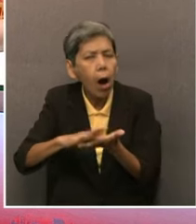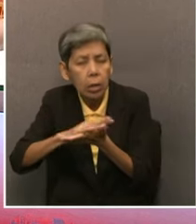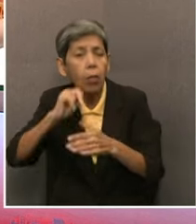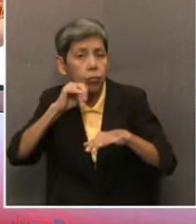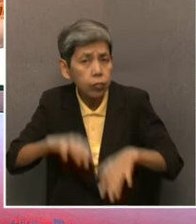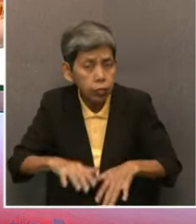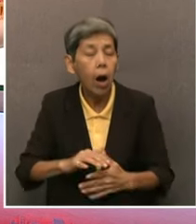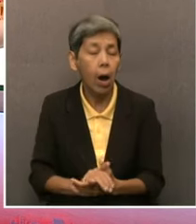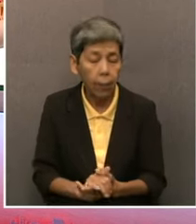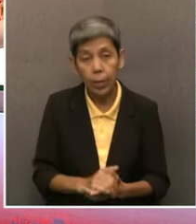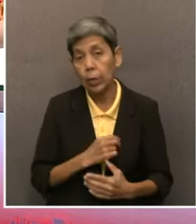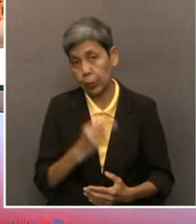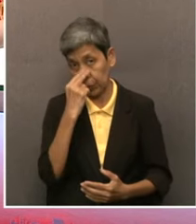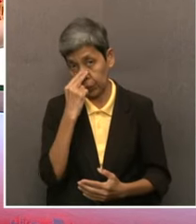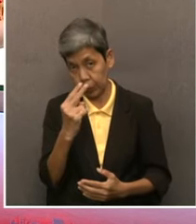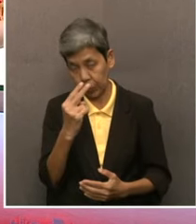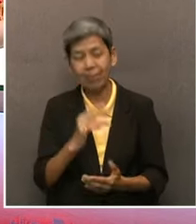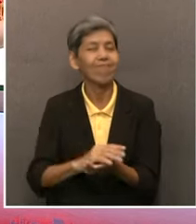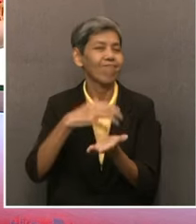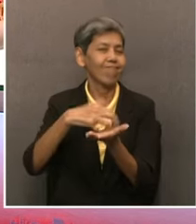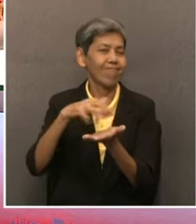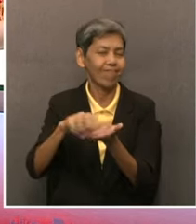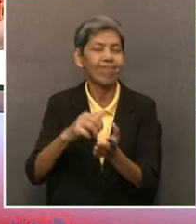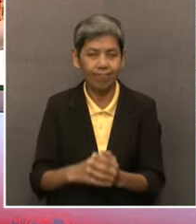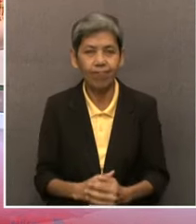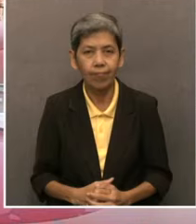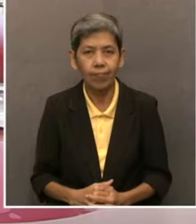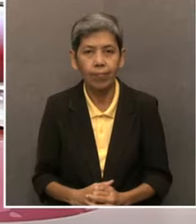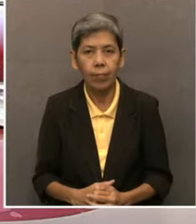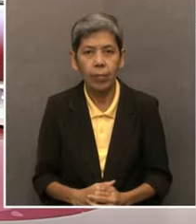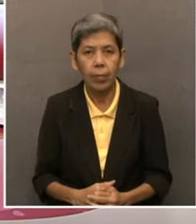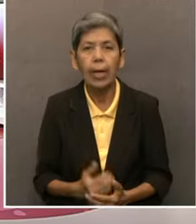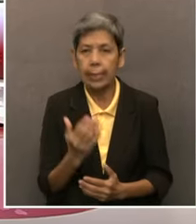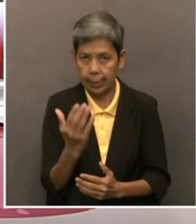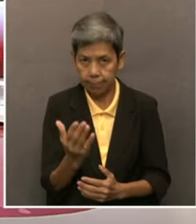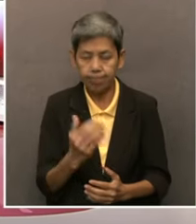ะบรรยากาศล่าสุดเป็นอย่างไรติดตามได้จากคุณพัชนันท์ช่างคิดค่ะเชิญค่ะ